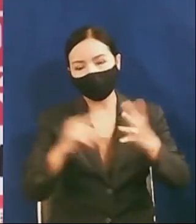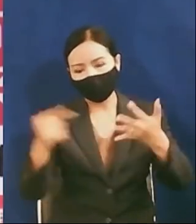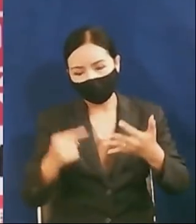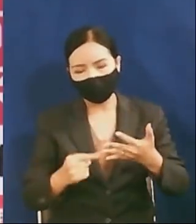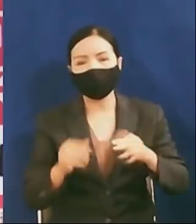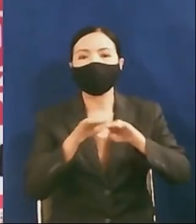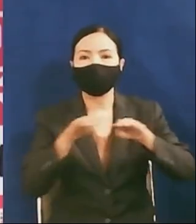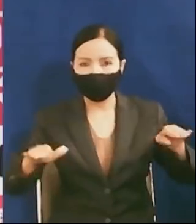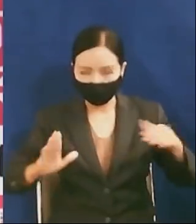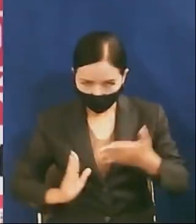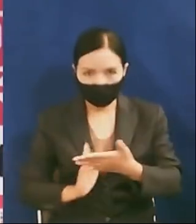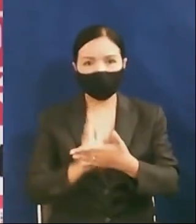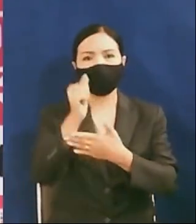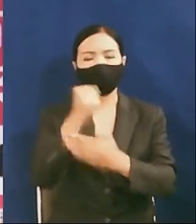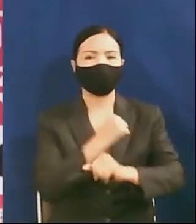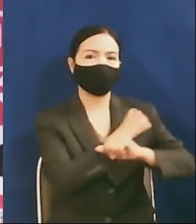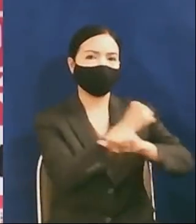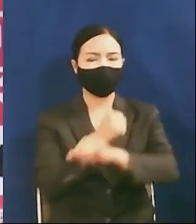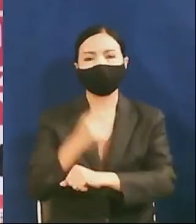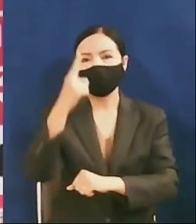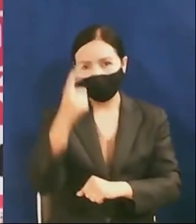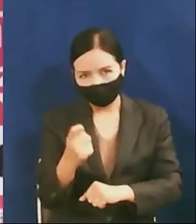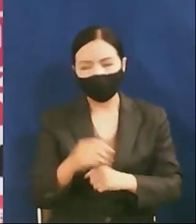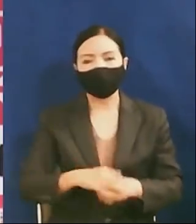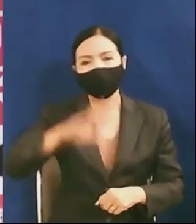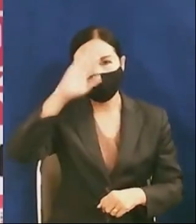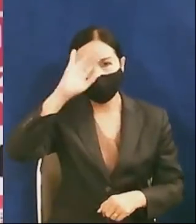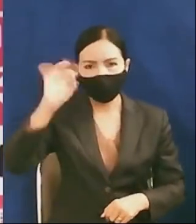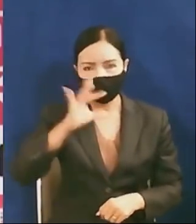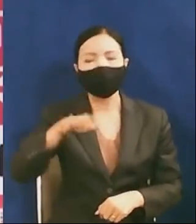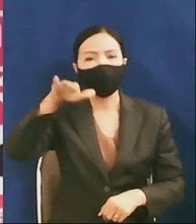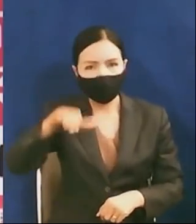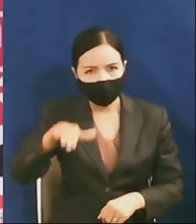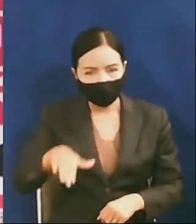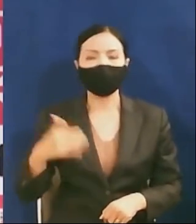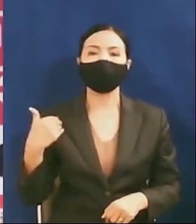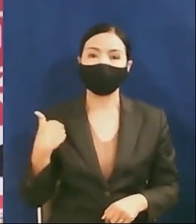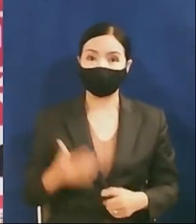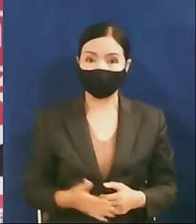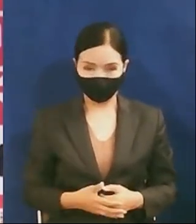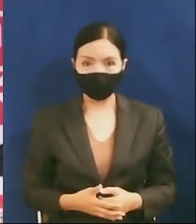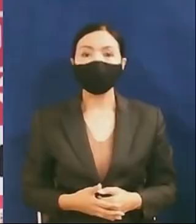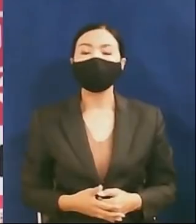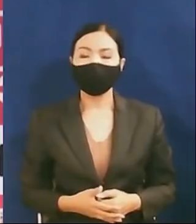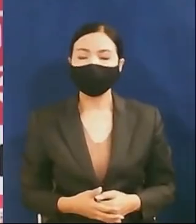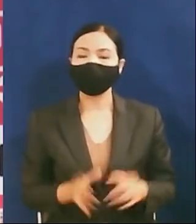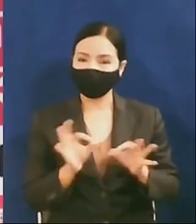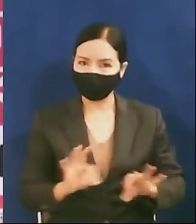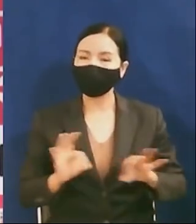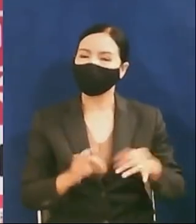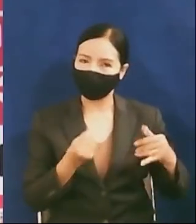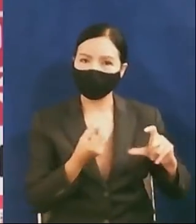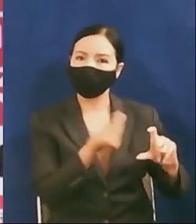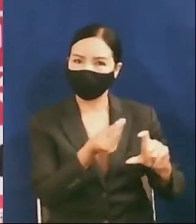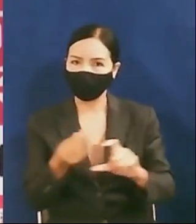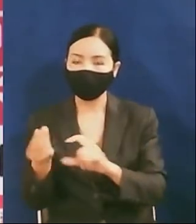หลักในเรื่องของการป้องกันการเสียชีวิตนะครับลดการป่วยรุนแรงนะครับเราก็ไม่ควรจะไปด้อยค่าตรงนั้นและก็ตัวเลข